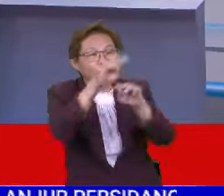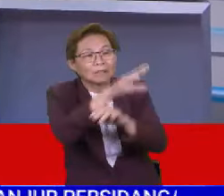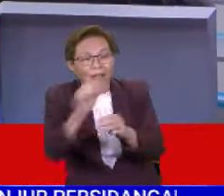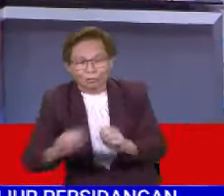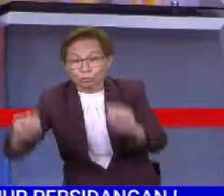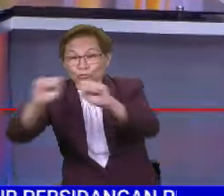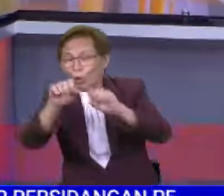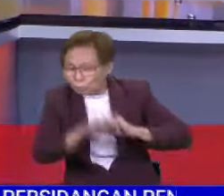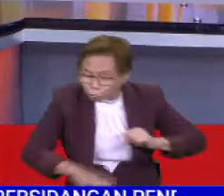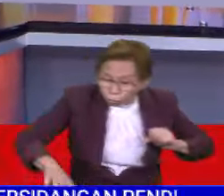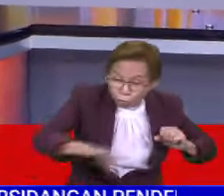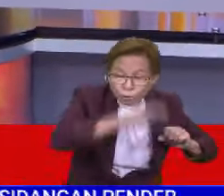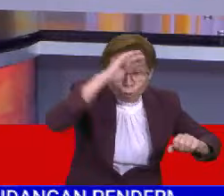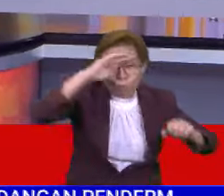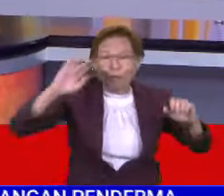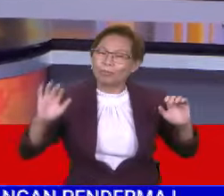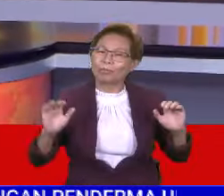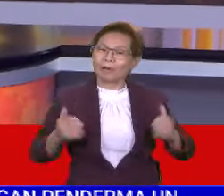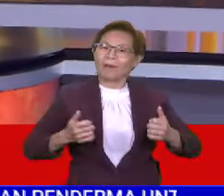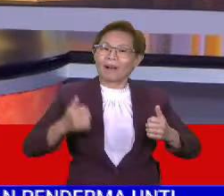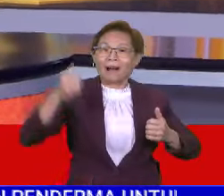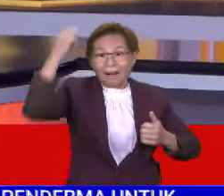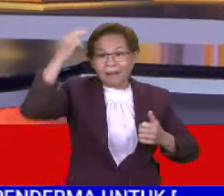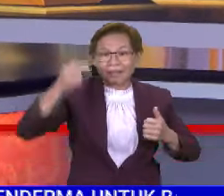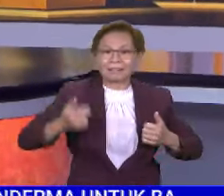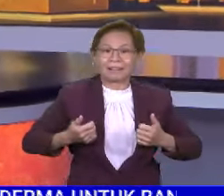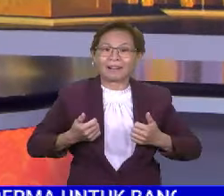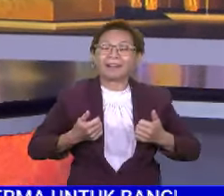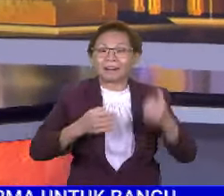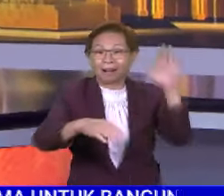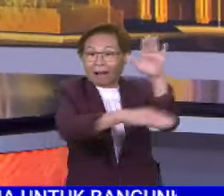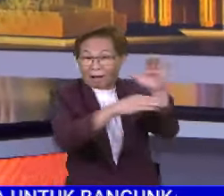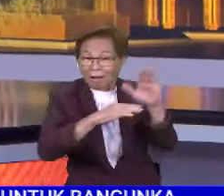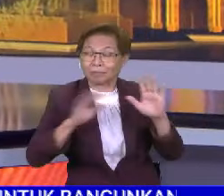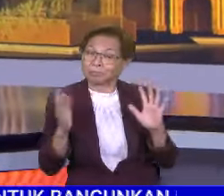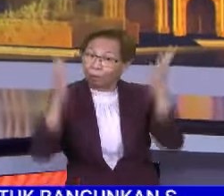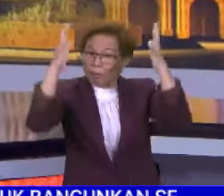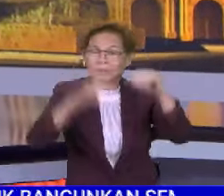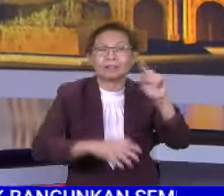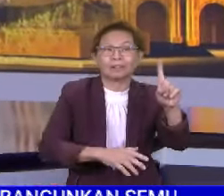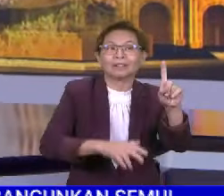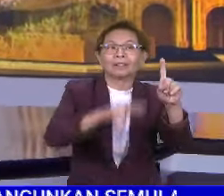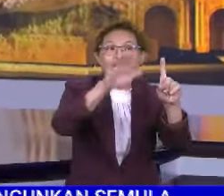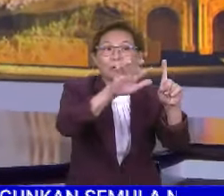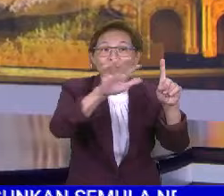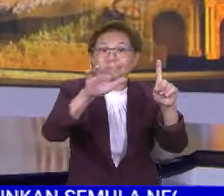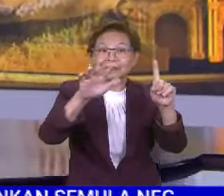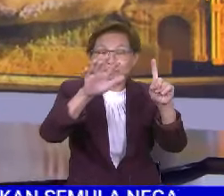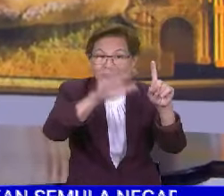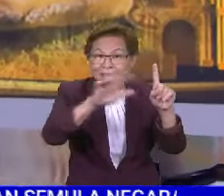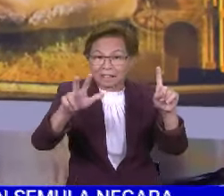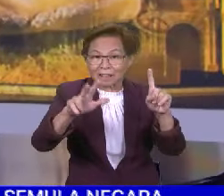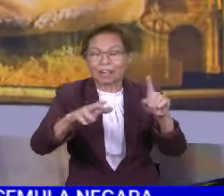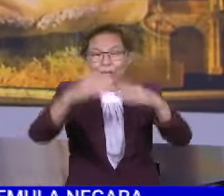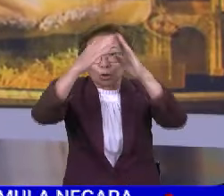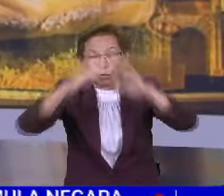di seluruh negeri itu semasa perayaan Idul Adha tahun ini sebanyak 153 rumah penyembelihan mendaftar